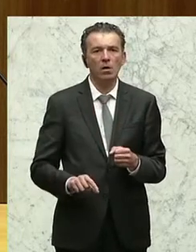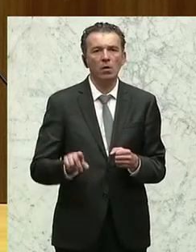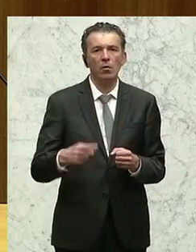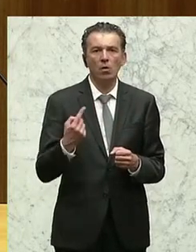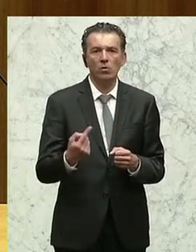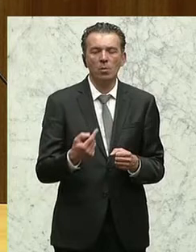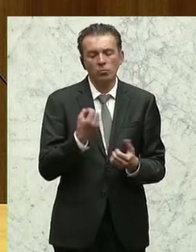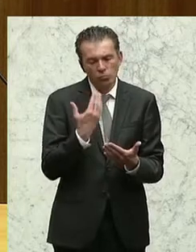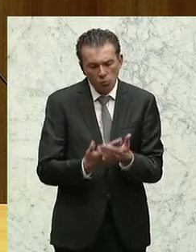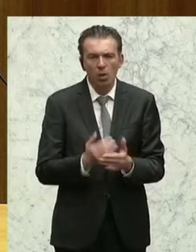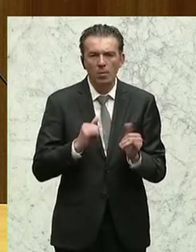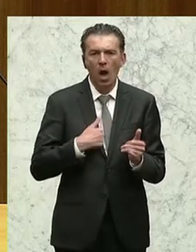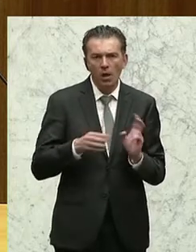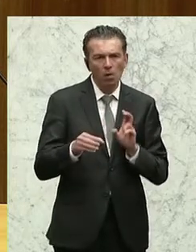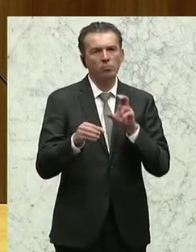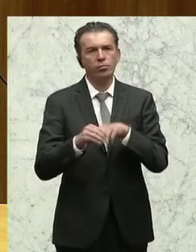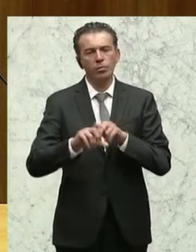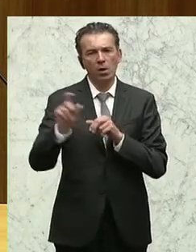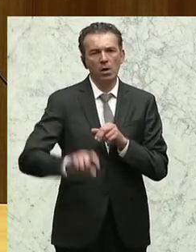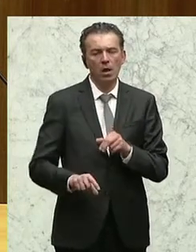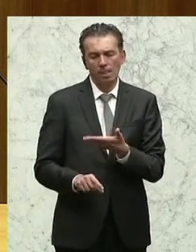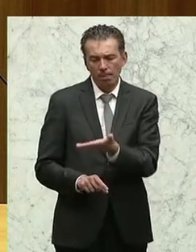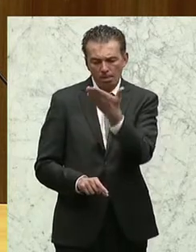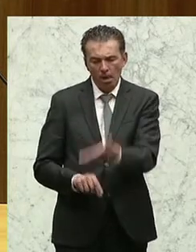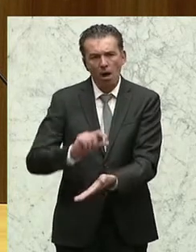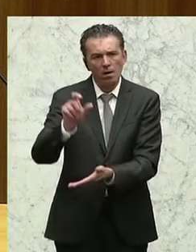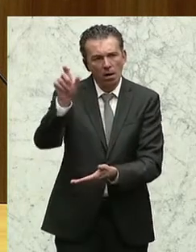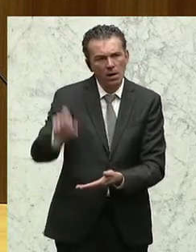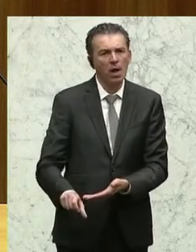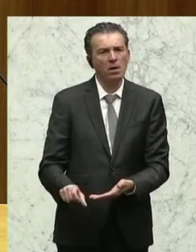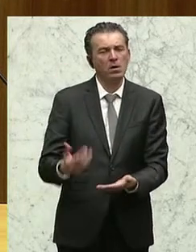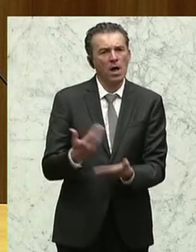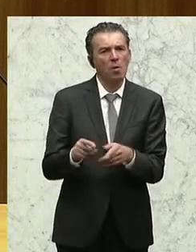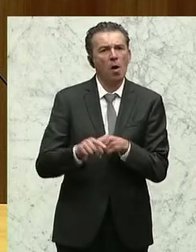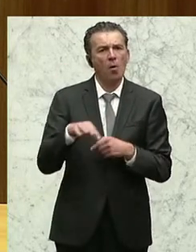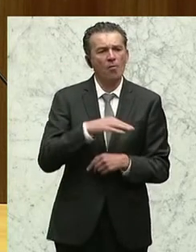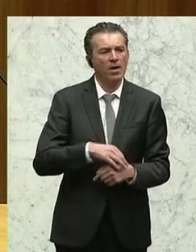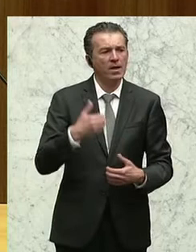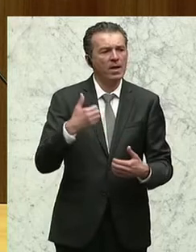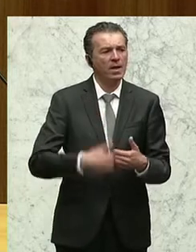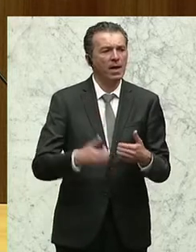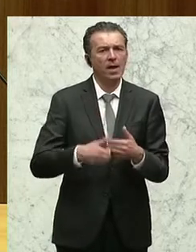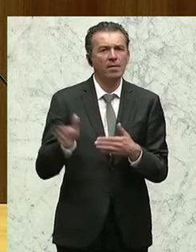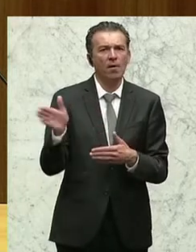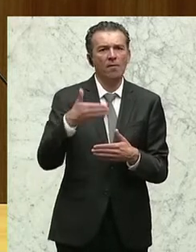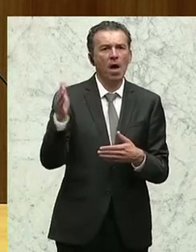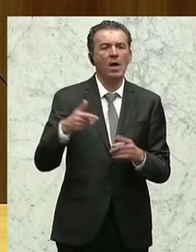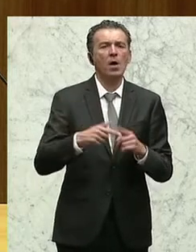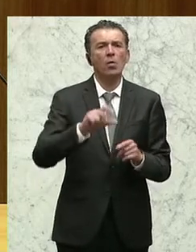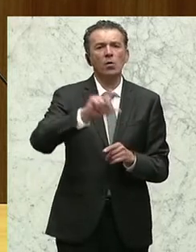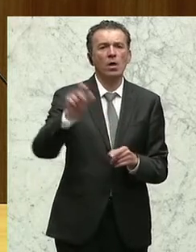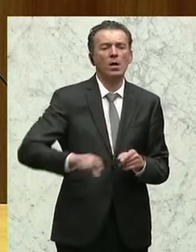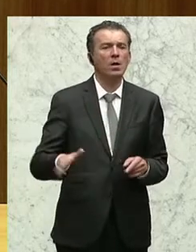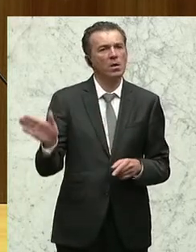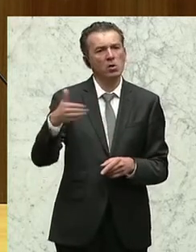zu Italien bekennen. Sie sind Italiener und sind deshalb auch verpflichtet, die Kriegsfahne und die